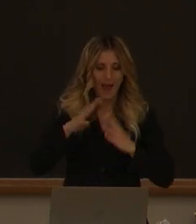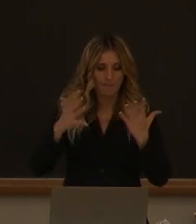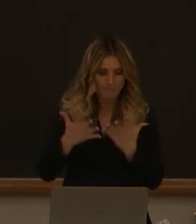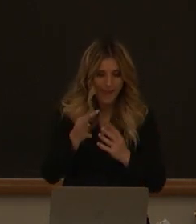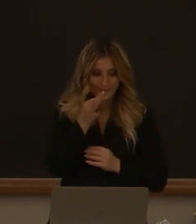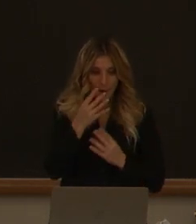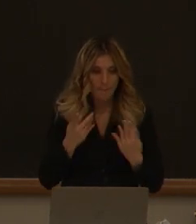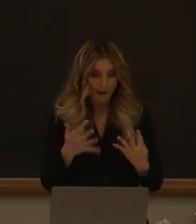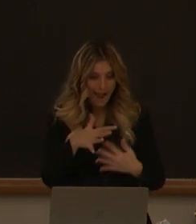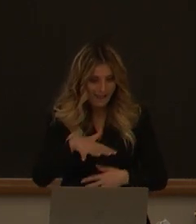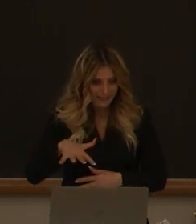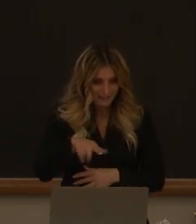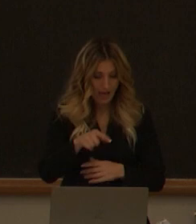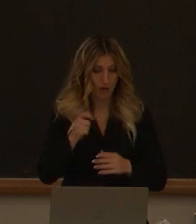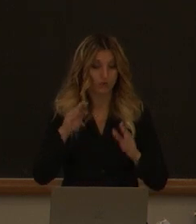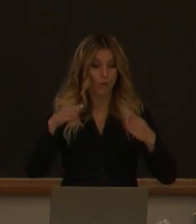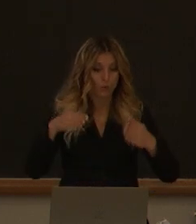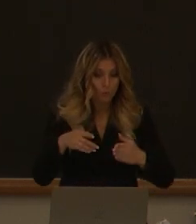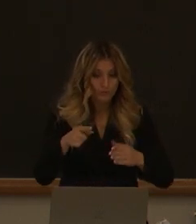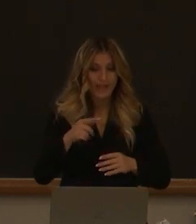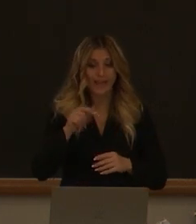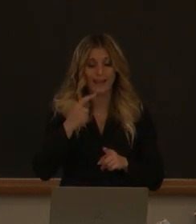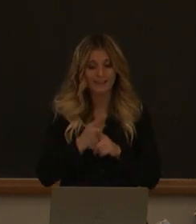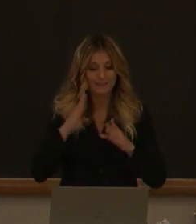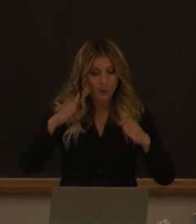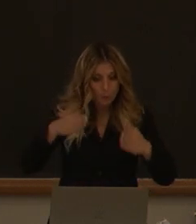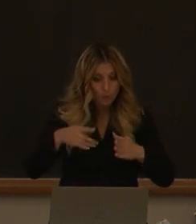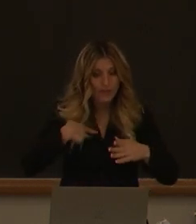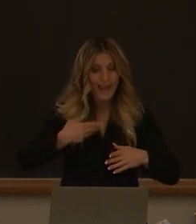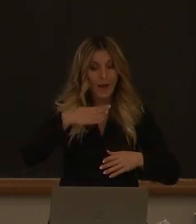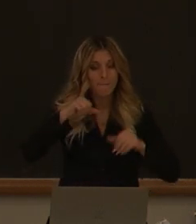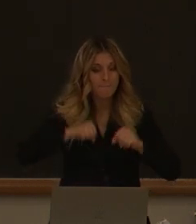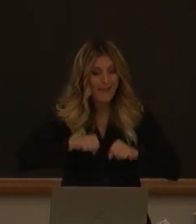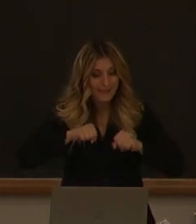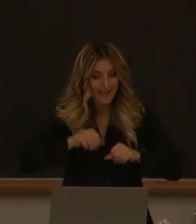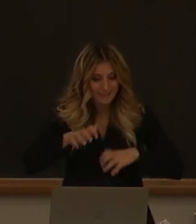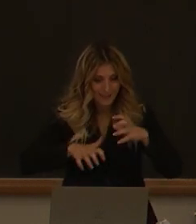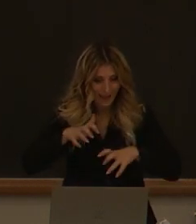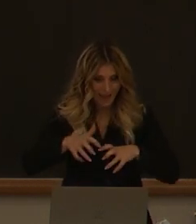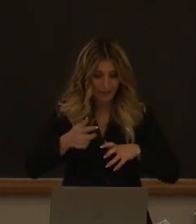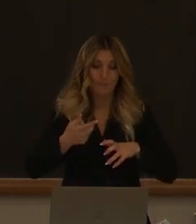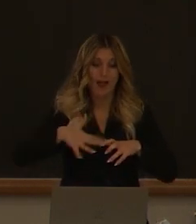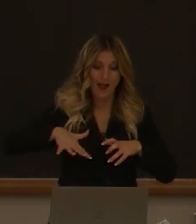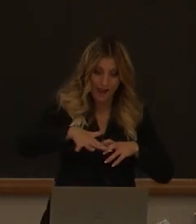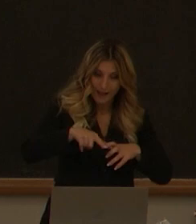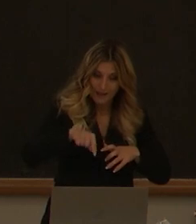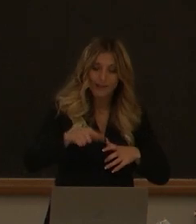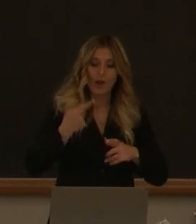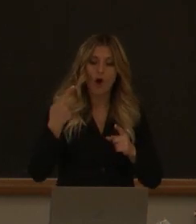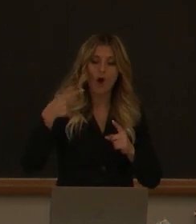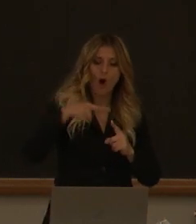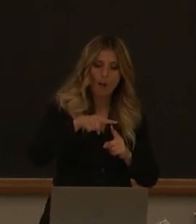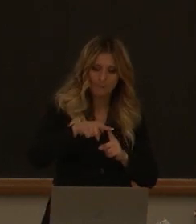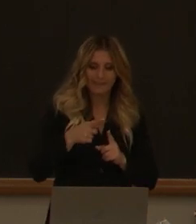biodiversità, tutela del benessere degli animali. Questi obiettivi faranno un po' diciamo il